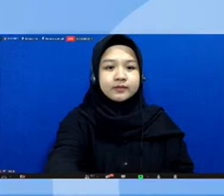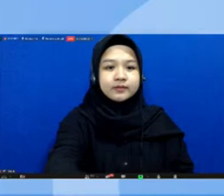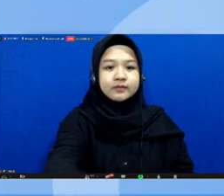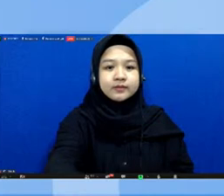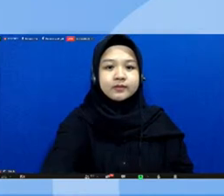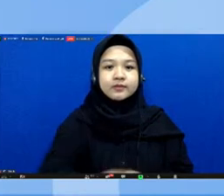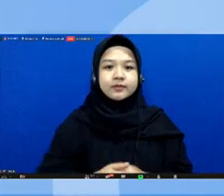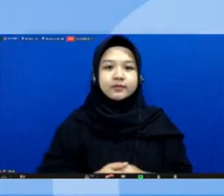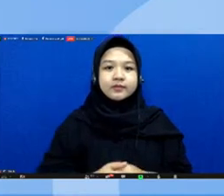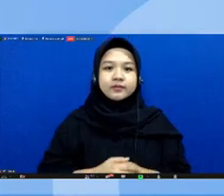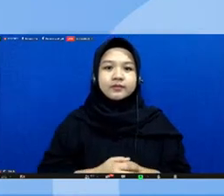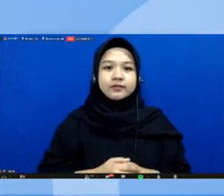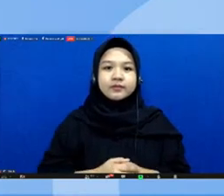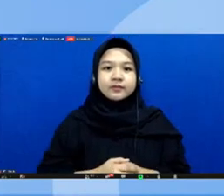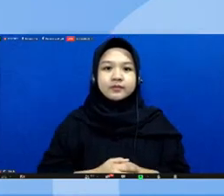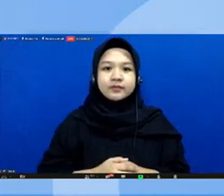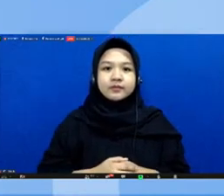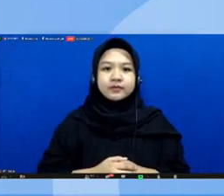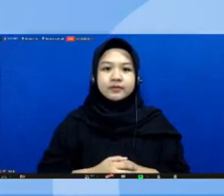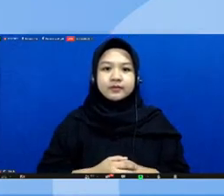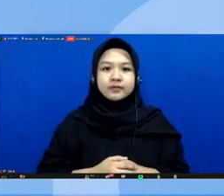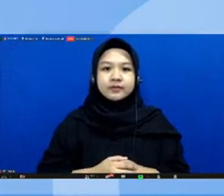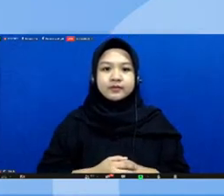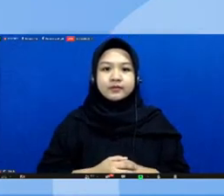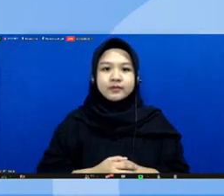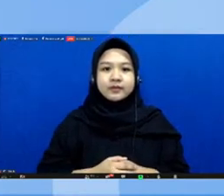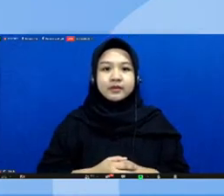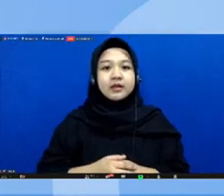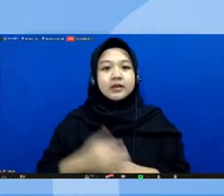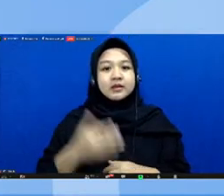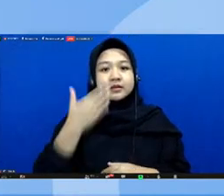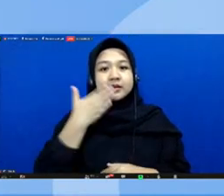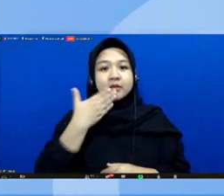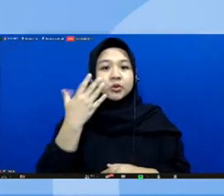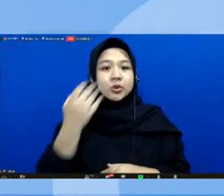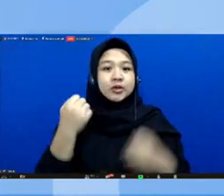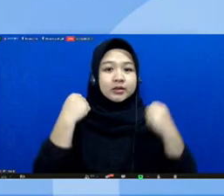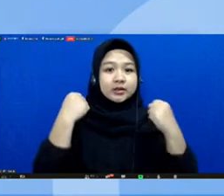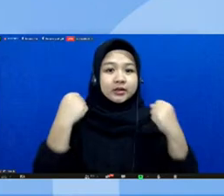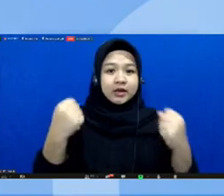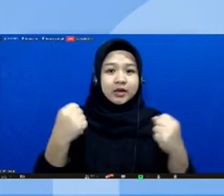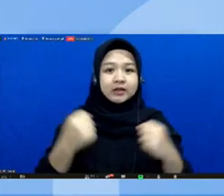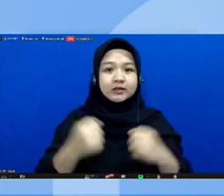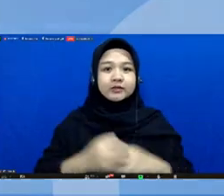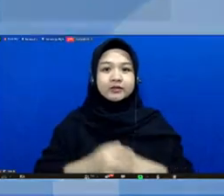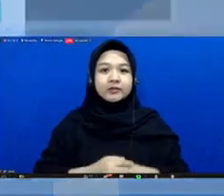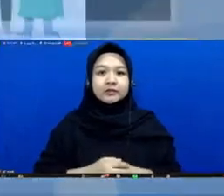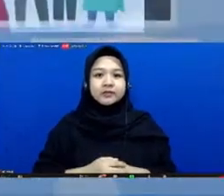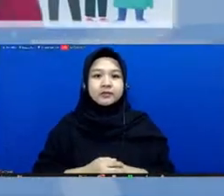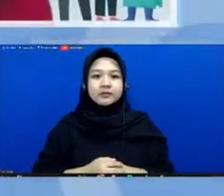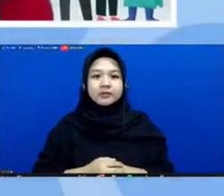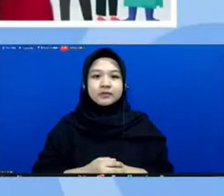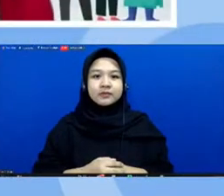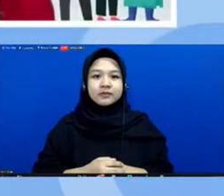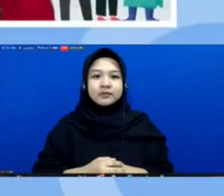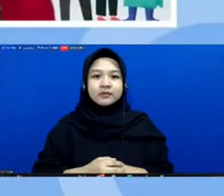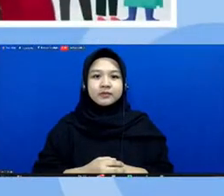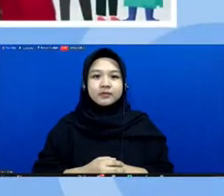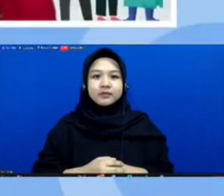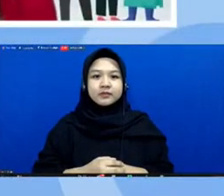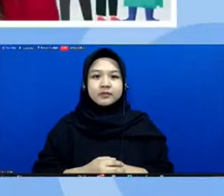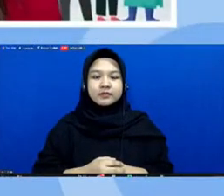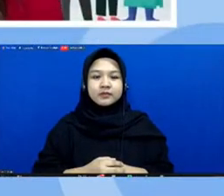Selamat sore Bapak, sehat Pak. Terima kasih di tengah kesibukan. Alhamdulillah baik. Berkenan bersama kita sore ini.